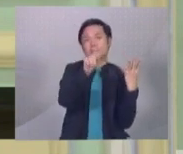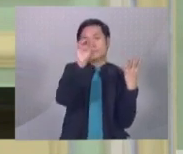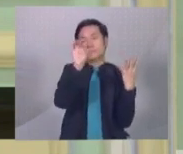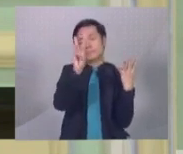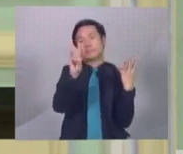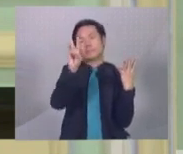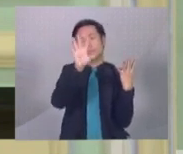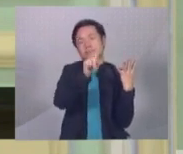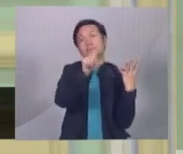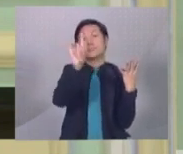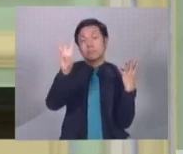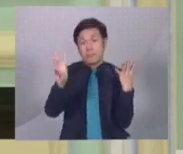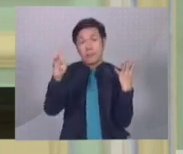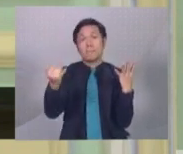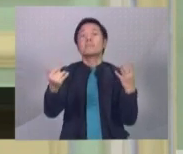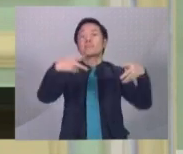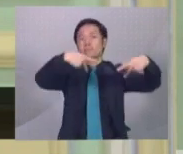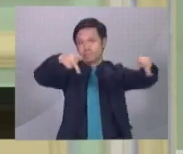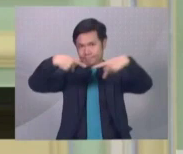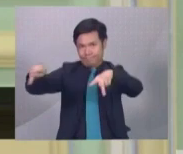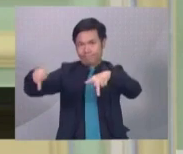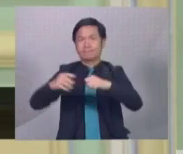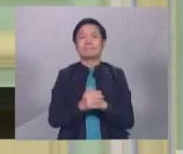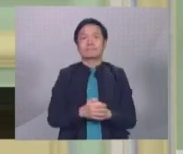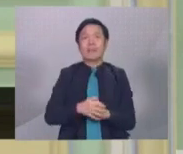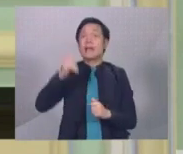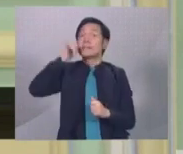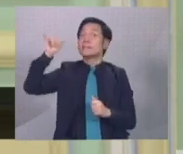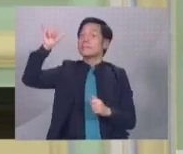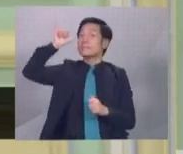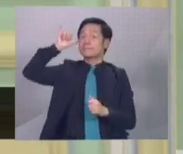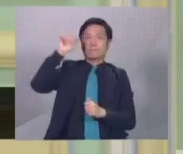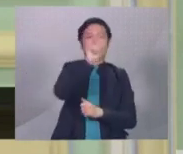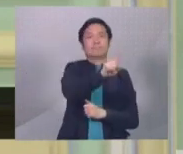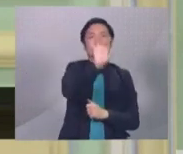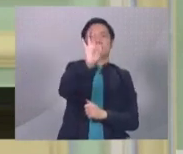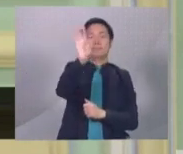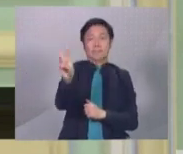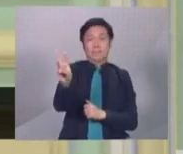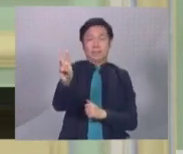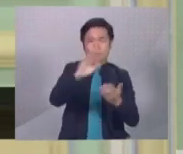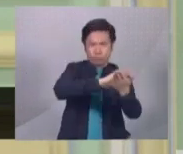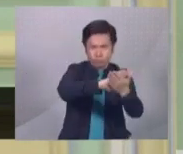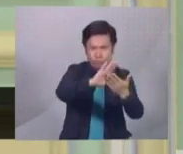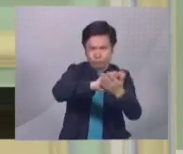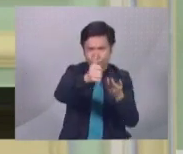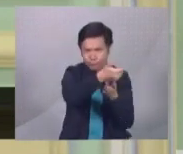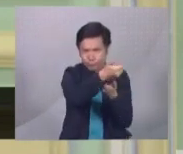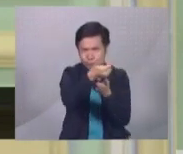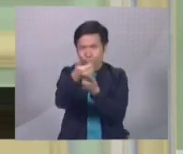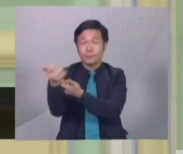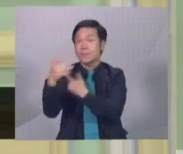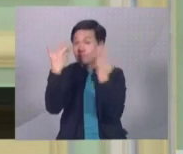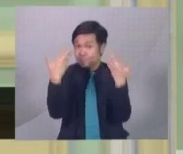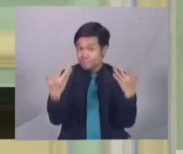pasaraya. Semalam sahaja, sebanyak 196 op sanitasi awam